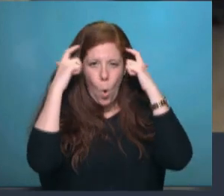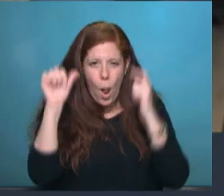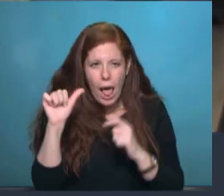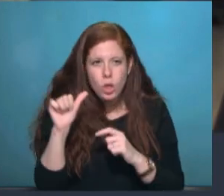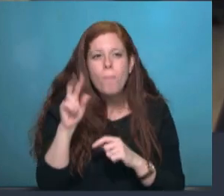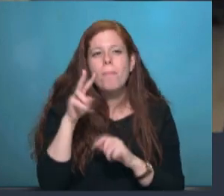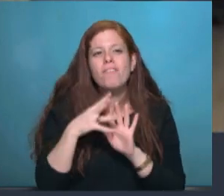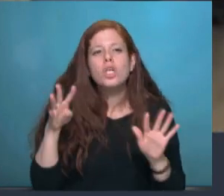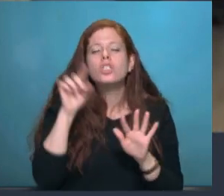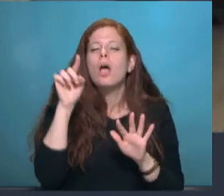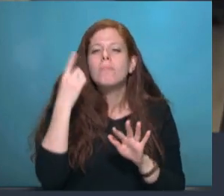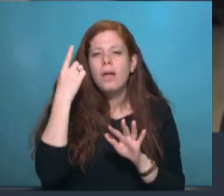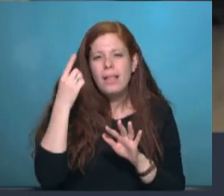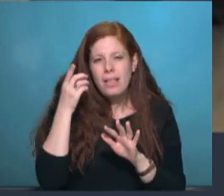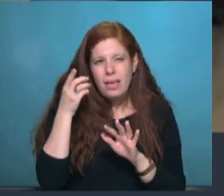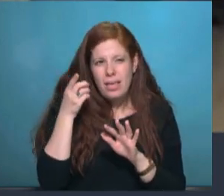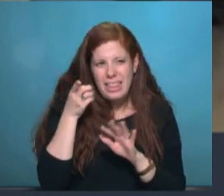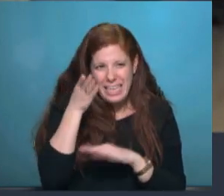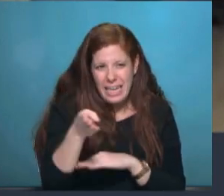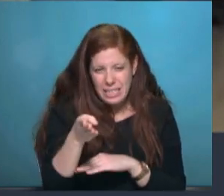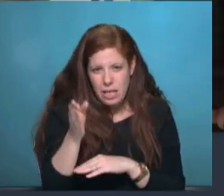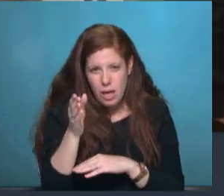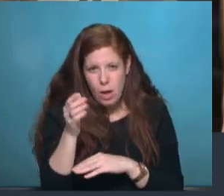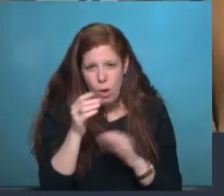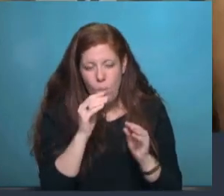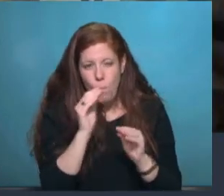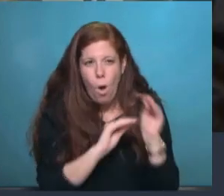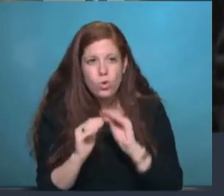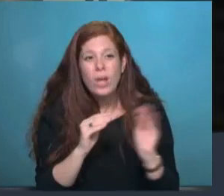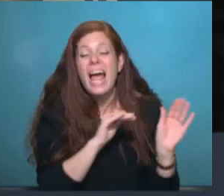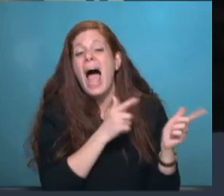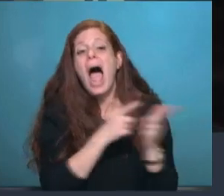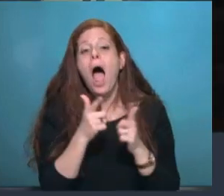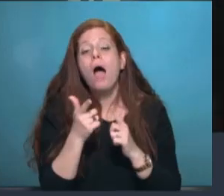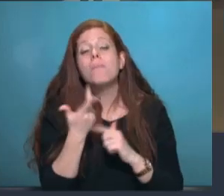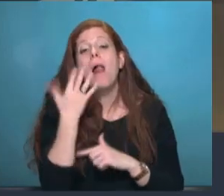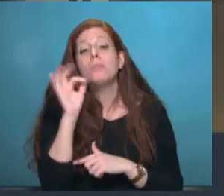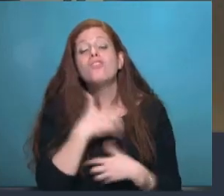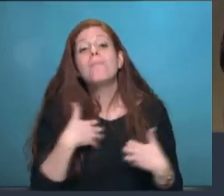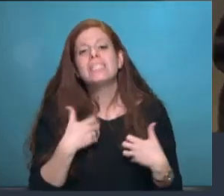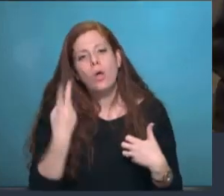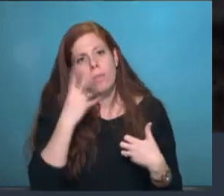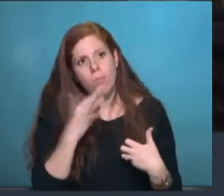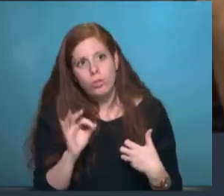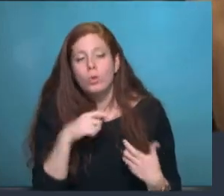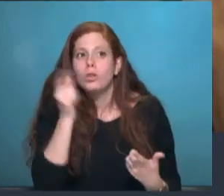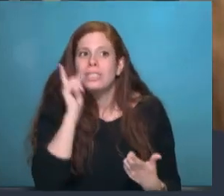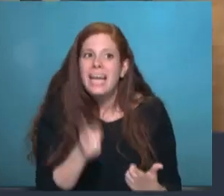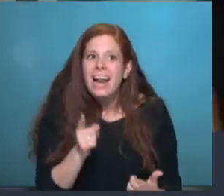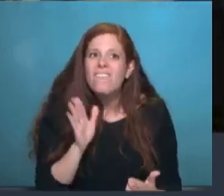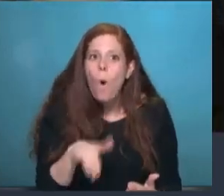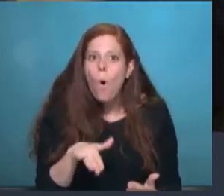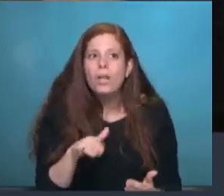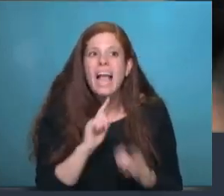אחד למועדון והתחיל לראות, הרג מעל 50 ו... פצע מעל 50. זאת אומרת שהוא היה צריך לפחות להחליף